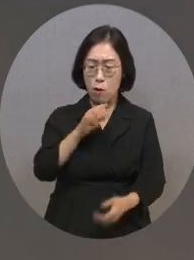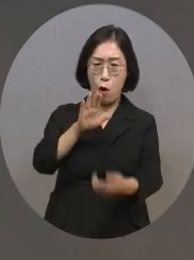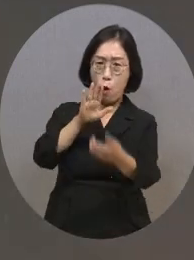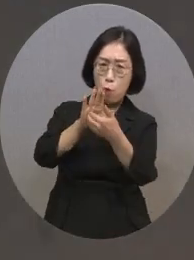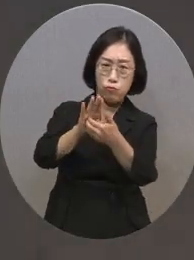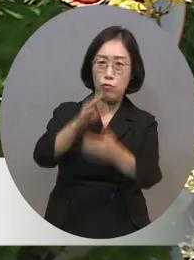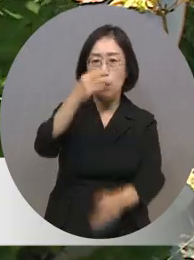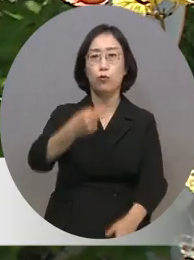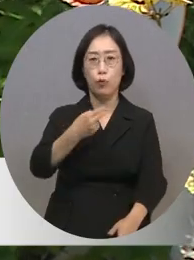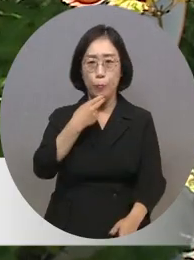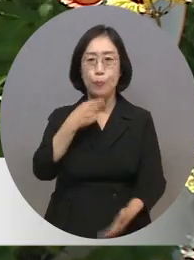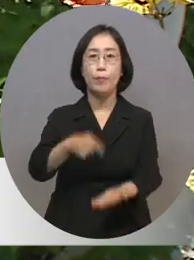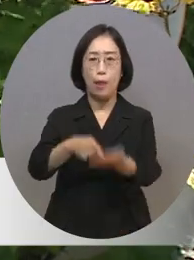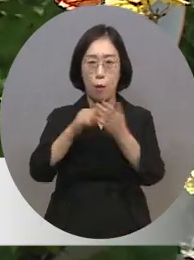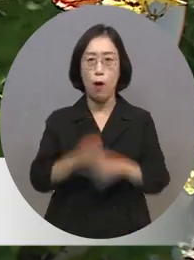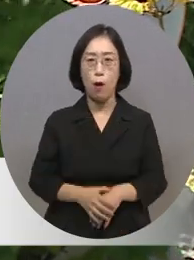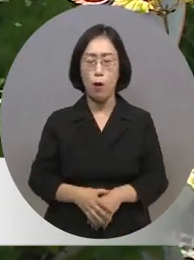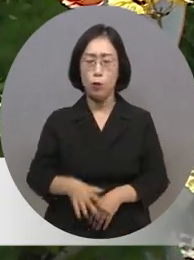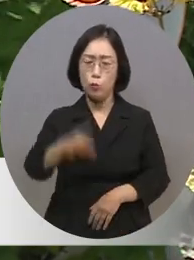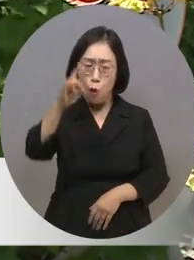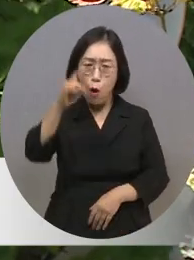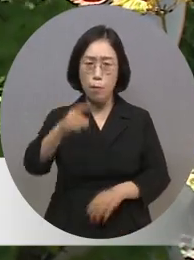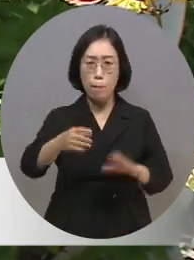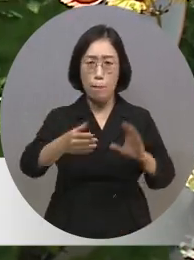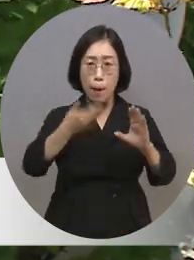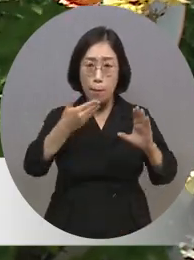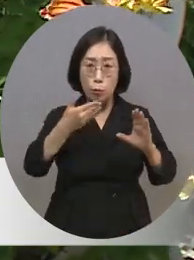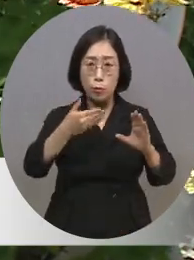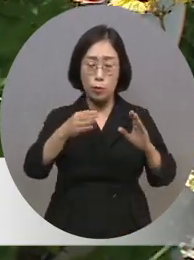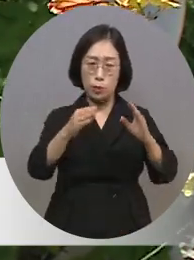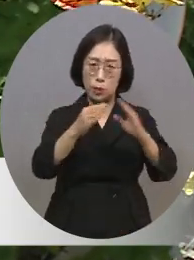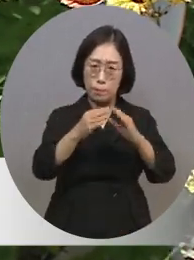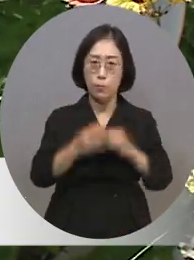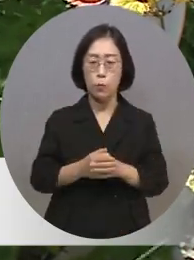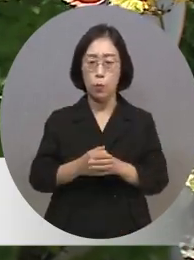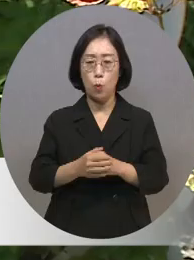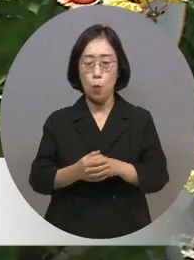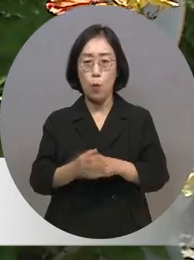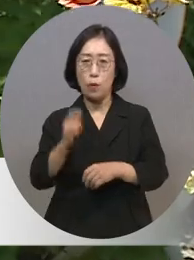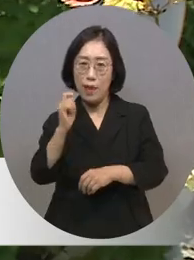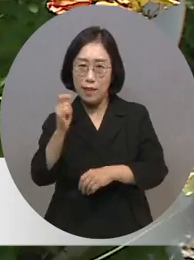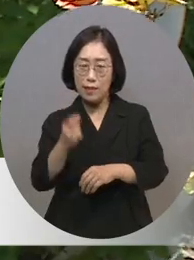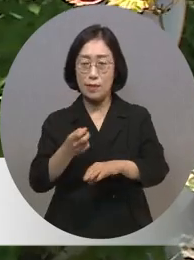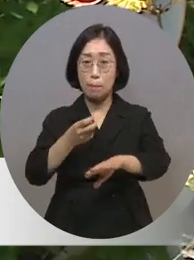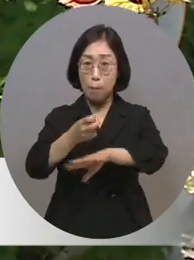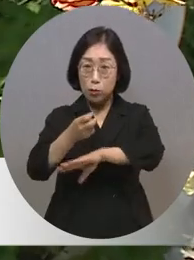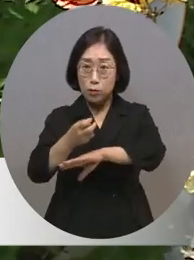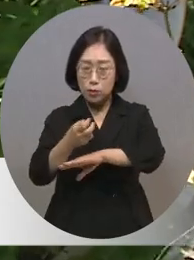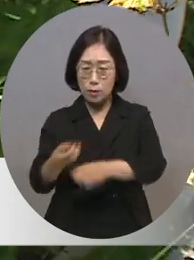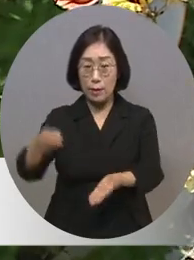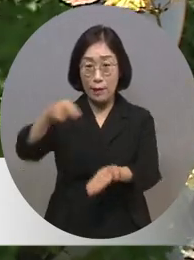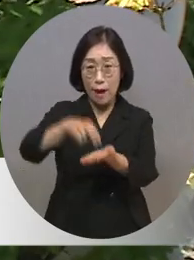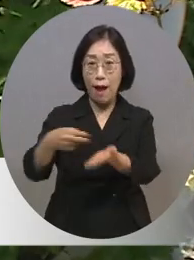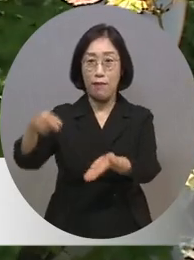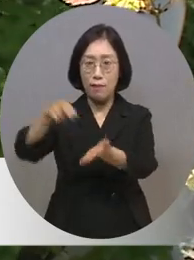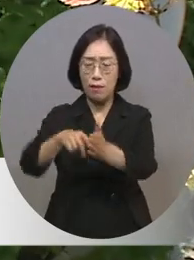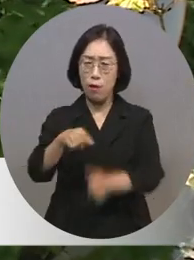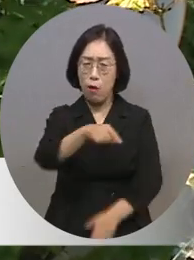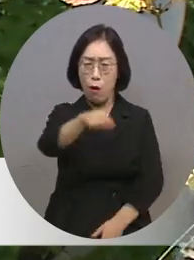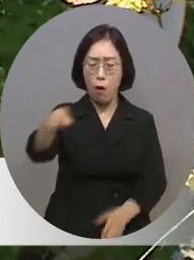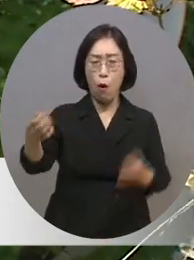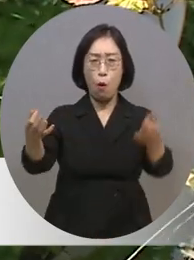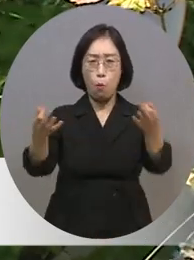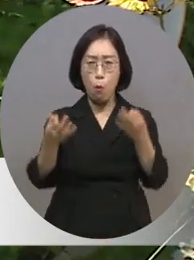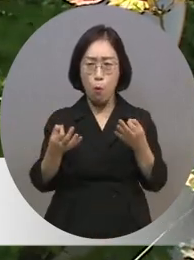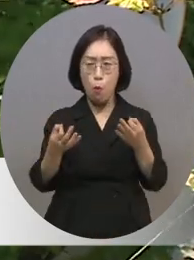있습니다. 처음 가는 식당이나 처음 타는 버스, 택시 이런 곳에 갈 때는 저도 이분들이